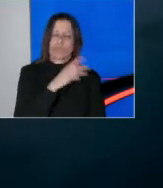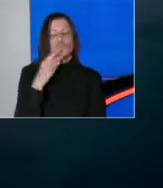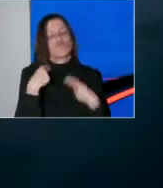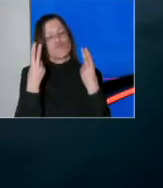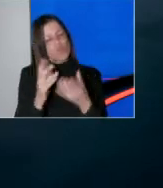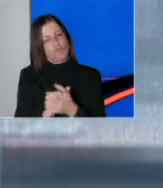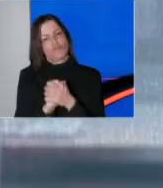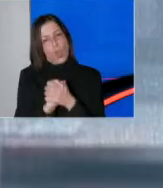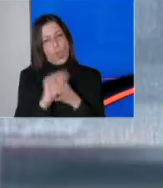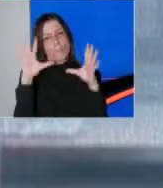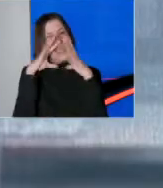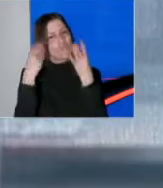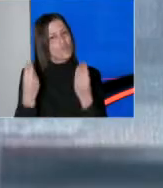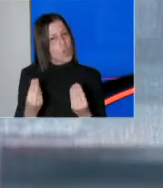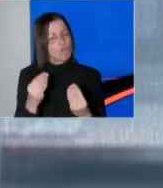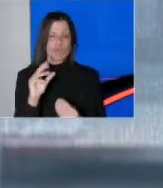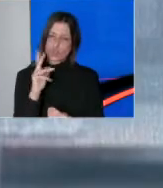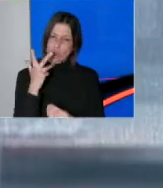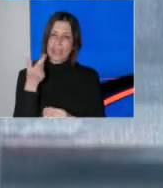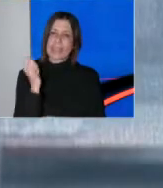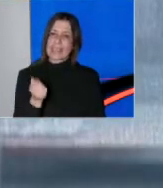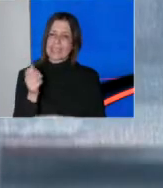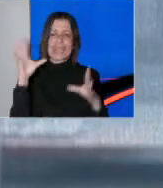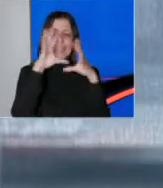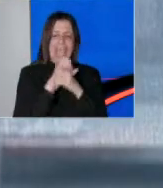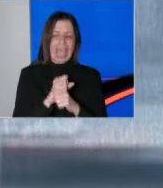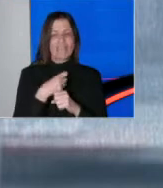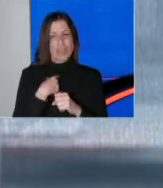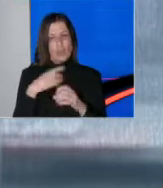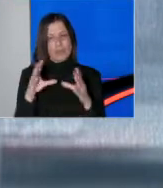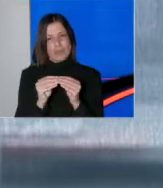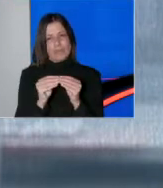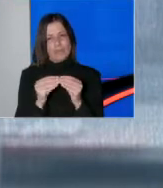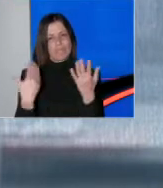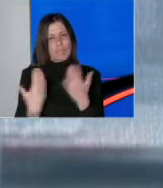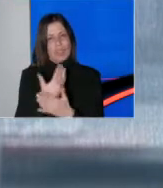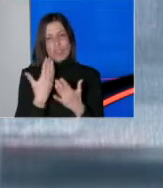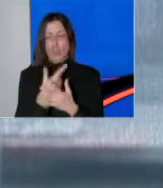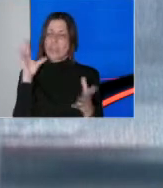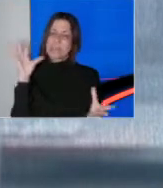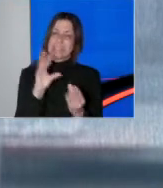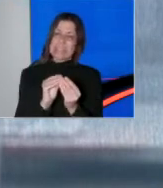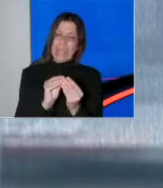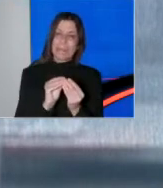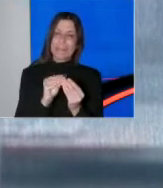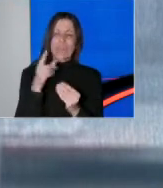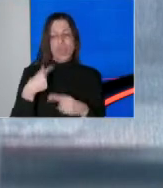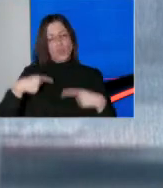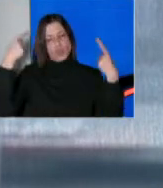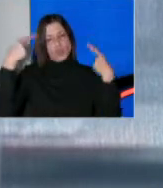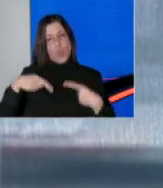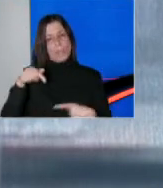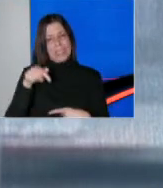שוב שלום לכם, ערב טוב, יום שלישי, כנסת הערב, אנחנו עם מהדורת החדשות שמסכמת לכם את היום